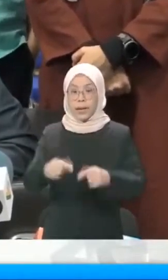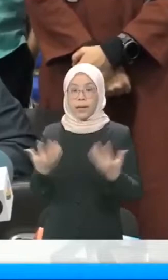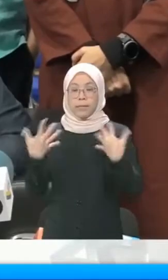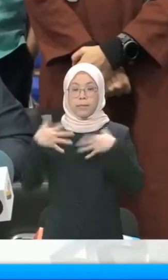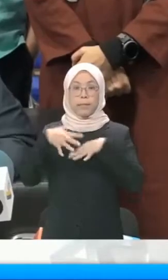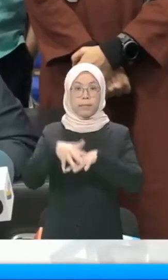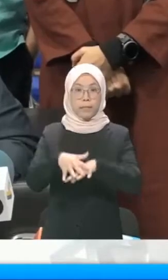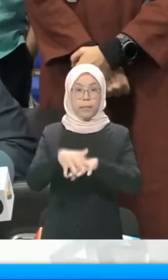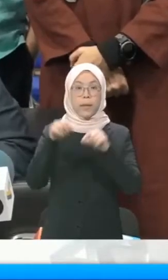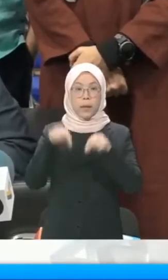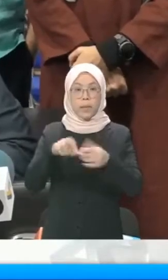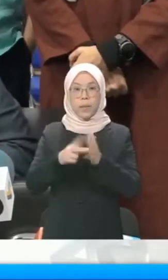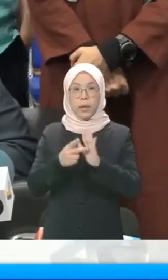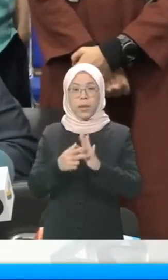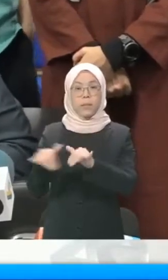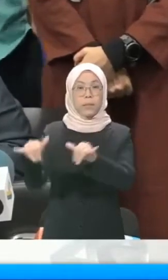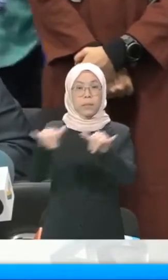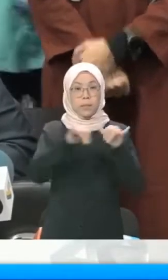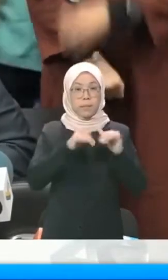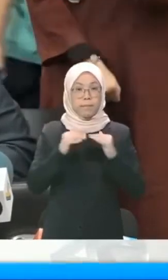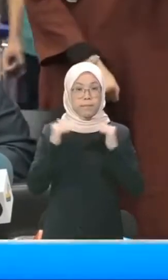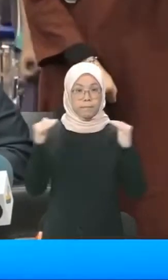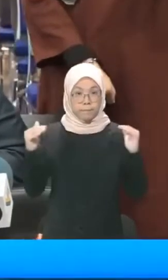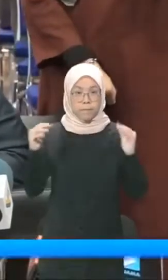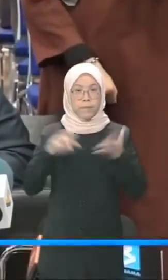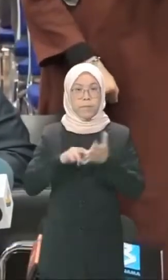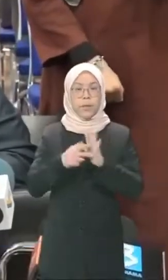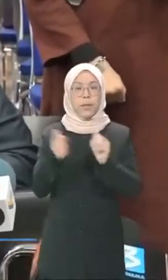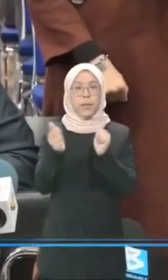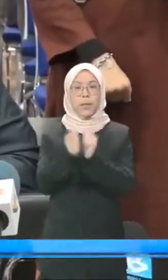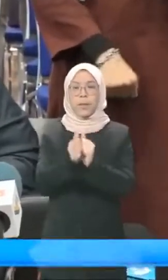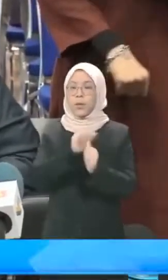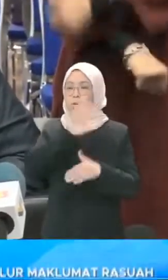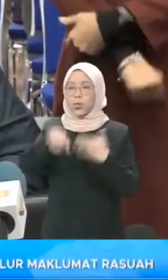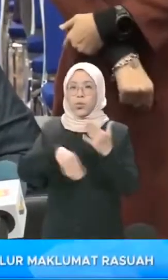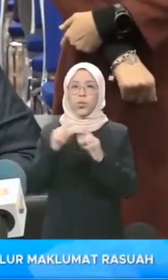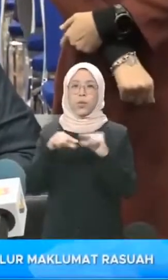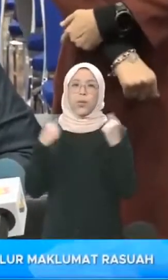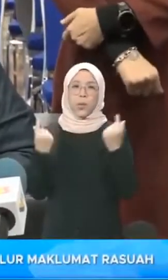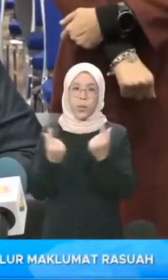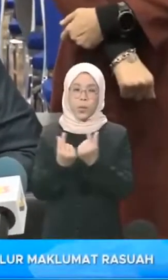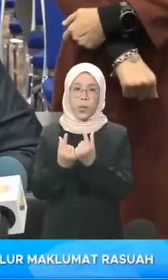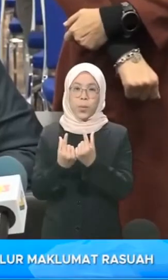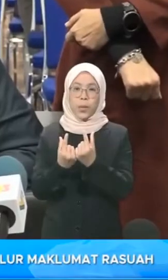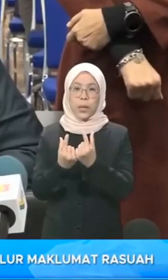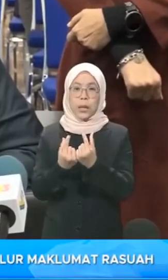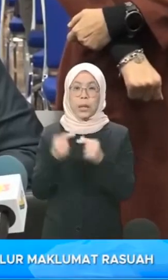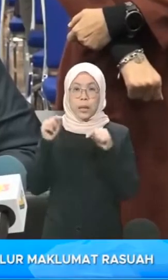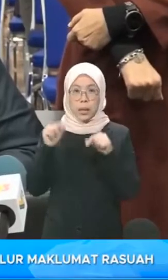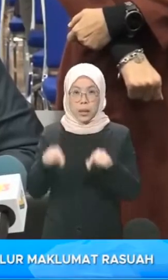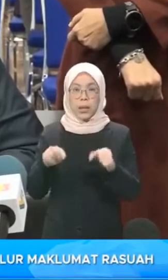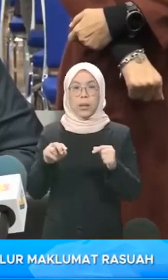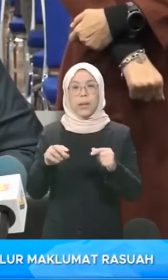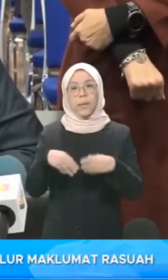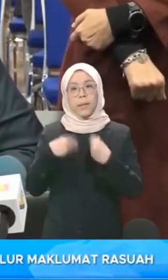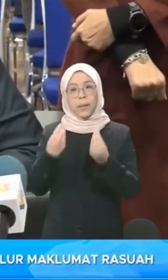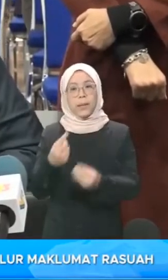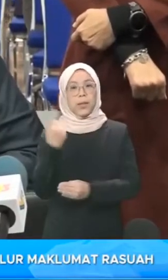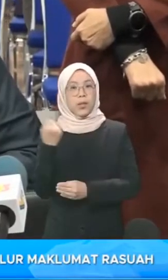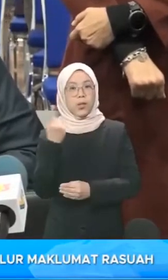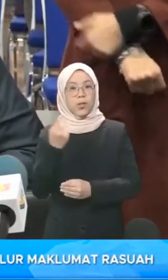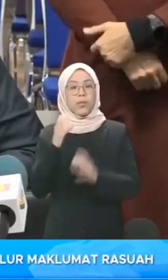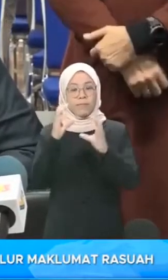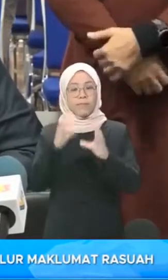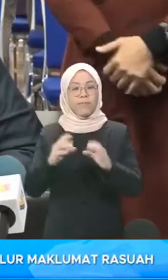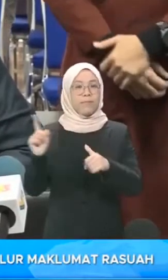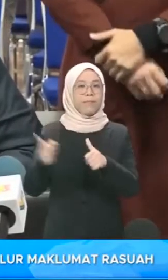inklusiviti ataupun kebersamaan tu mestilah dengan semua golongan. Jadi ini merupakan antara langkah